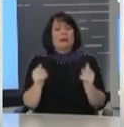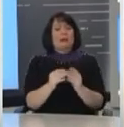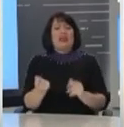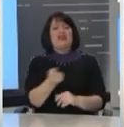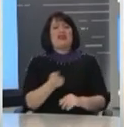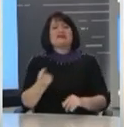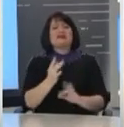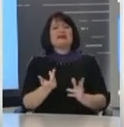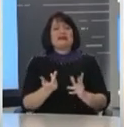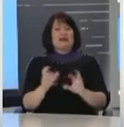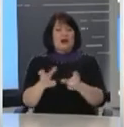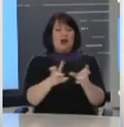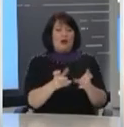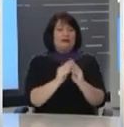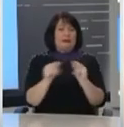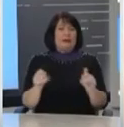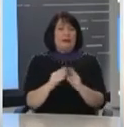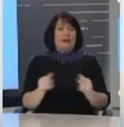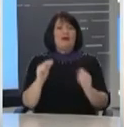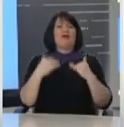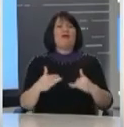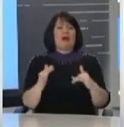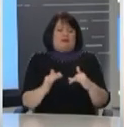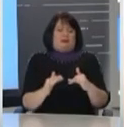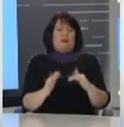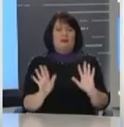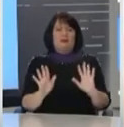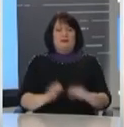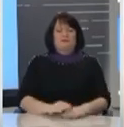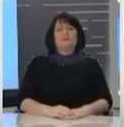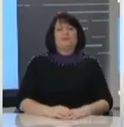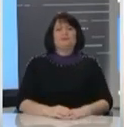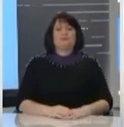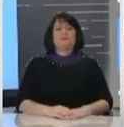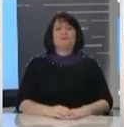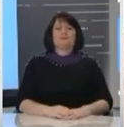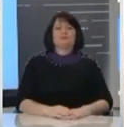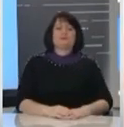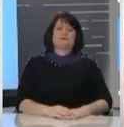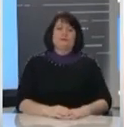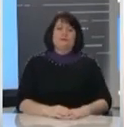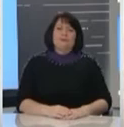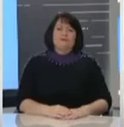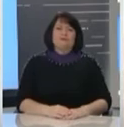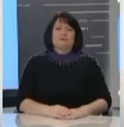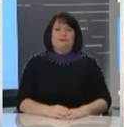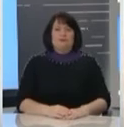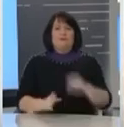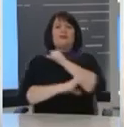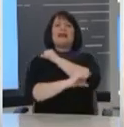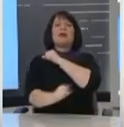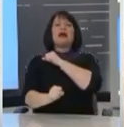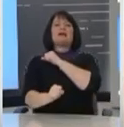τηλεοπτικούς σταθμούς και βεβαίως δεν απασχόλησε τη Βουλή. Σύμφωνα με την κατάθεση της γραμματέως